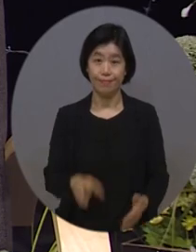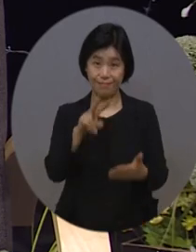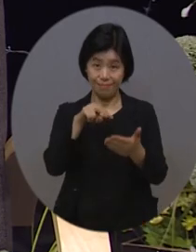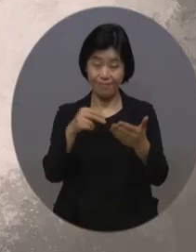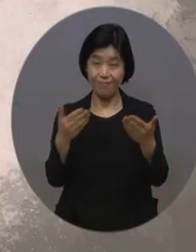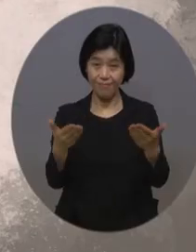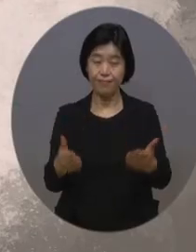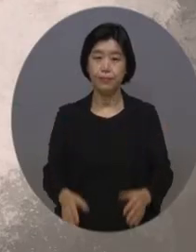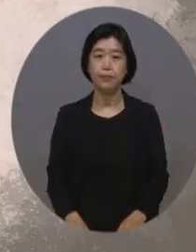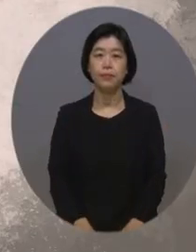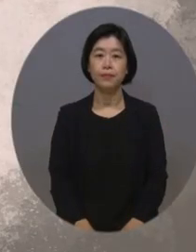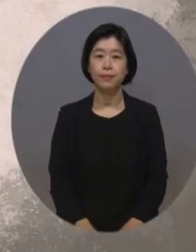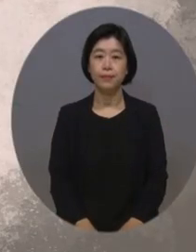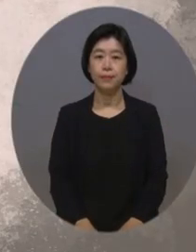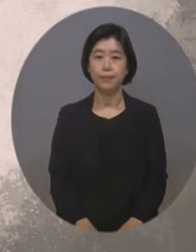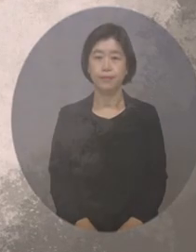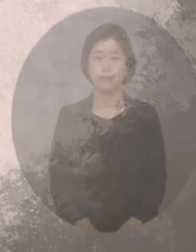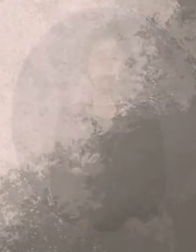만나보시겠습니다.